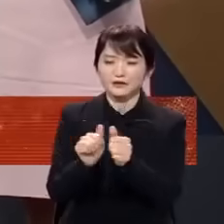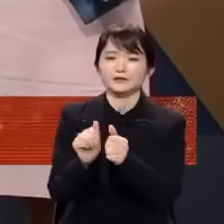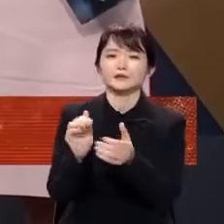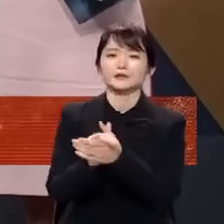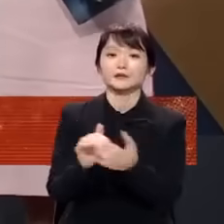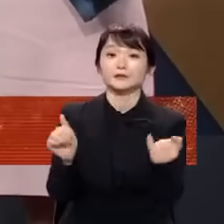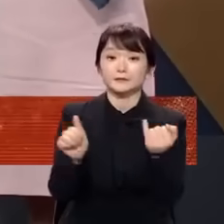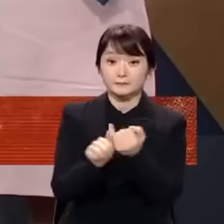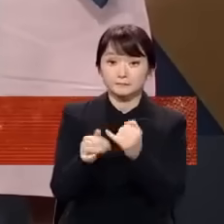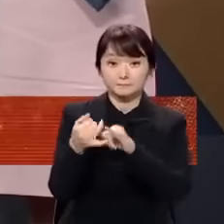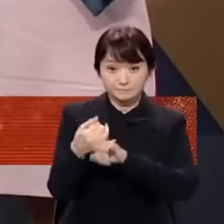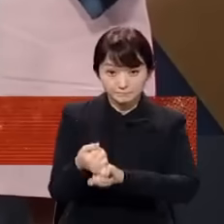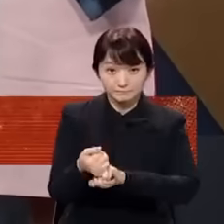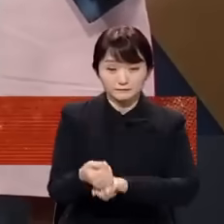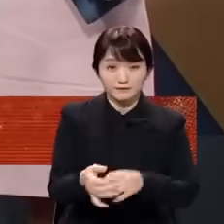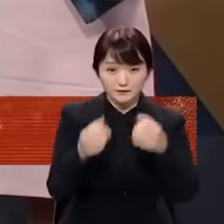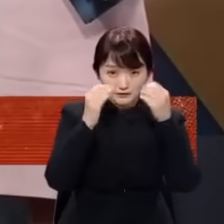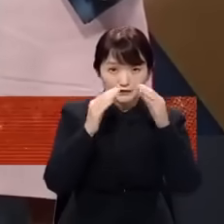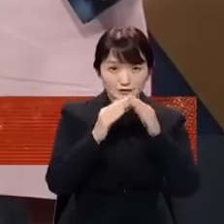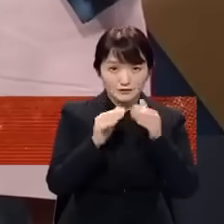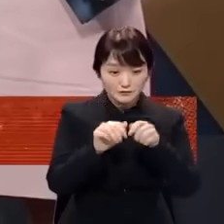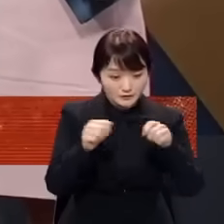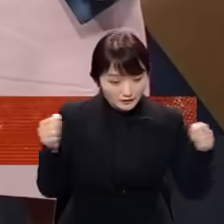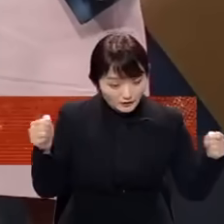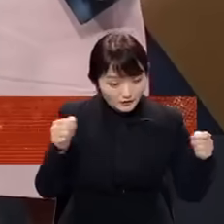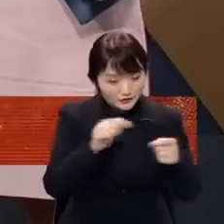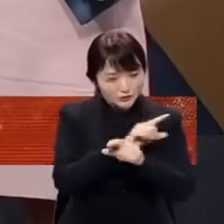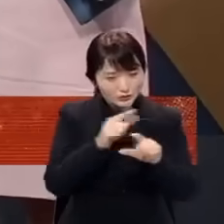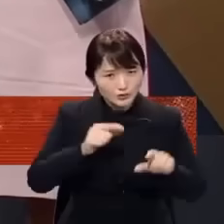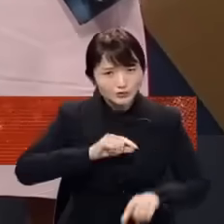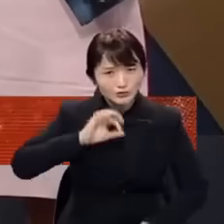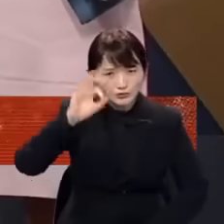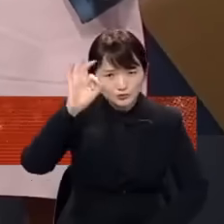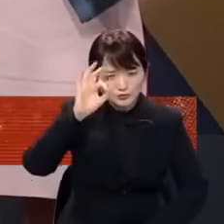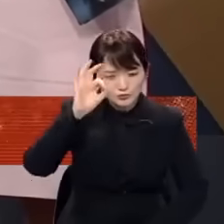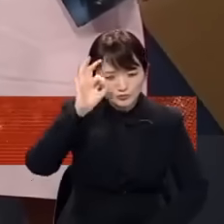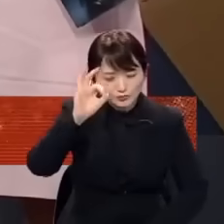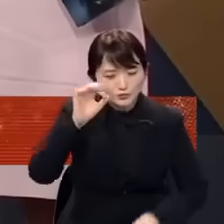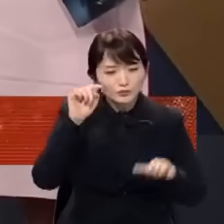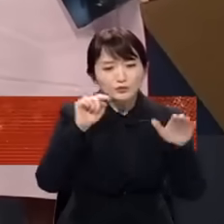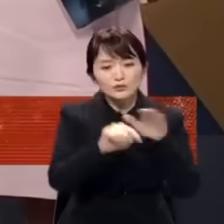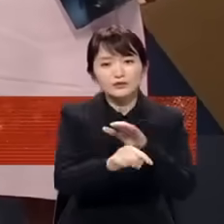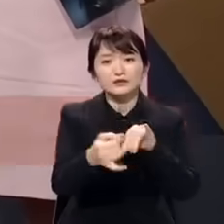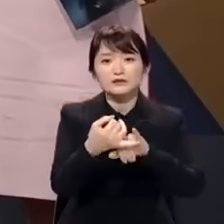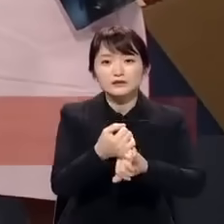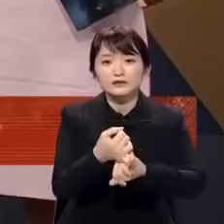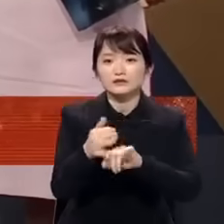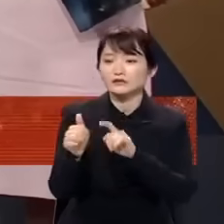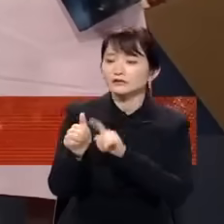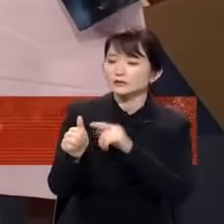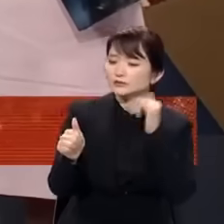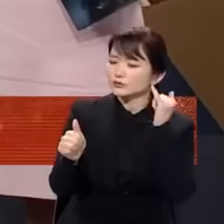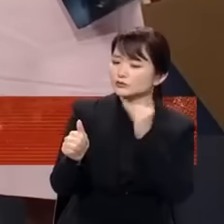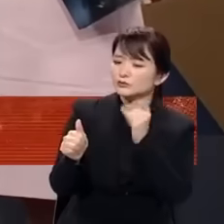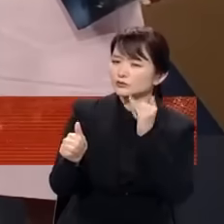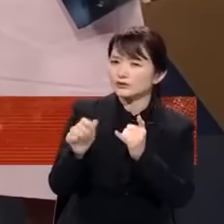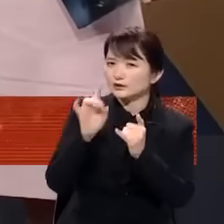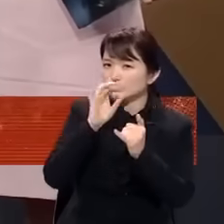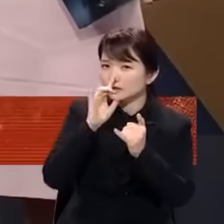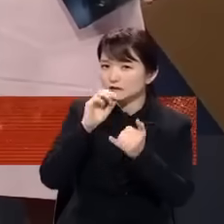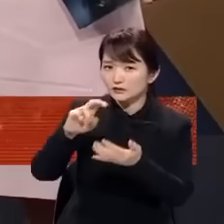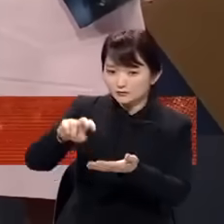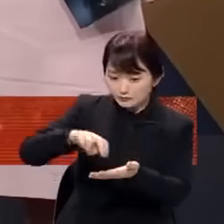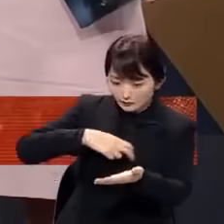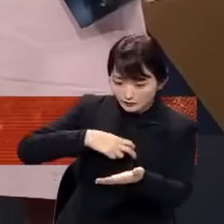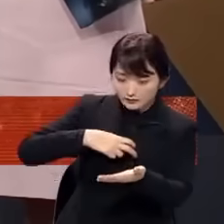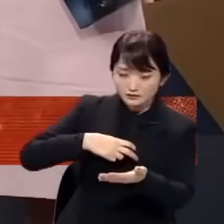되는데요. 신혼집 가구를 보러 가기로 약속한 어느 날 남자친구는 전화를 받지 않았고 대신 문자 한